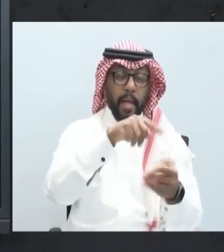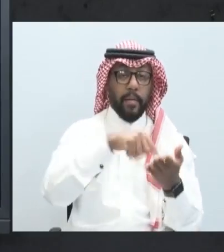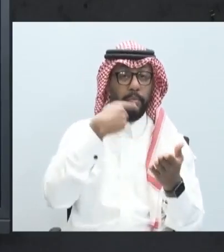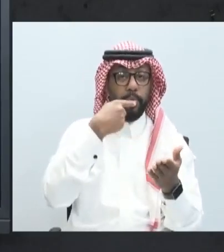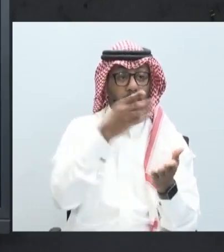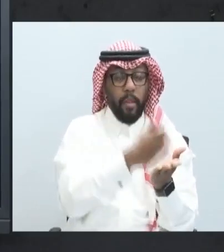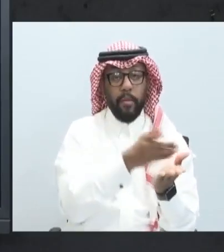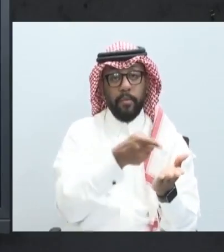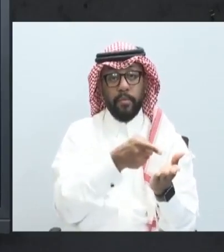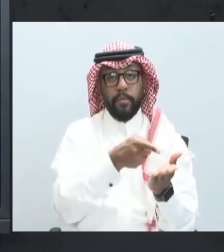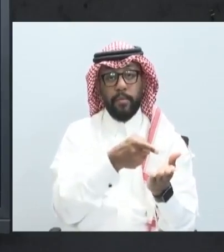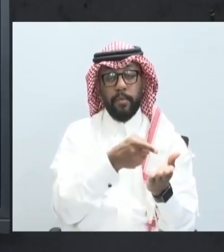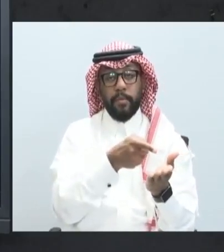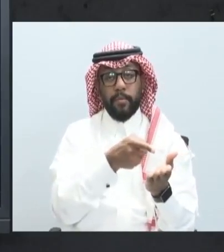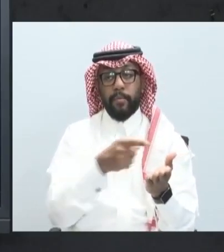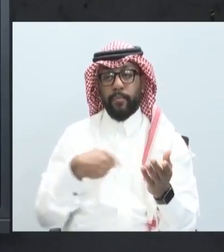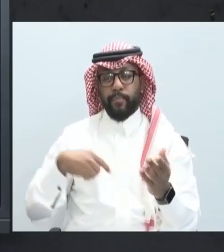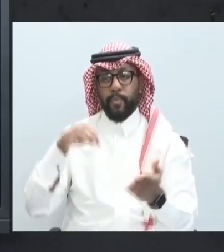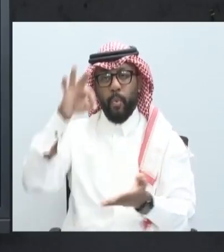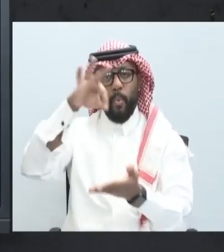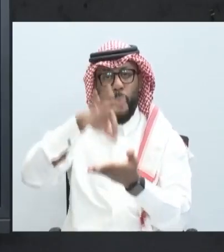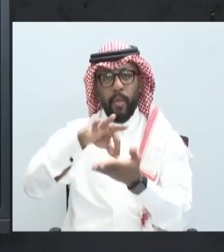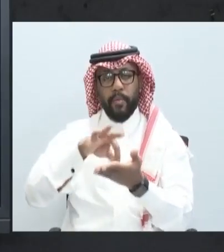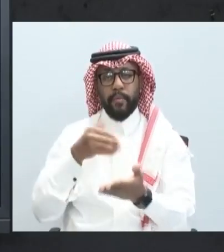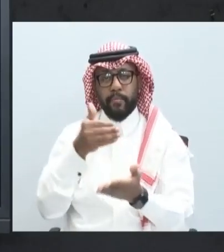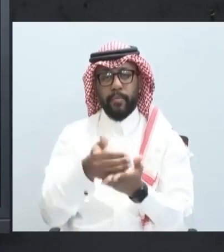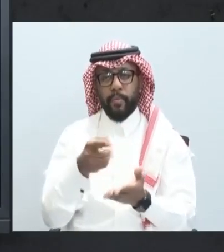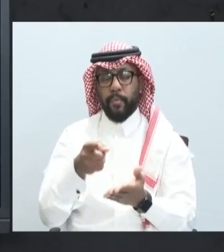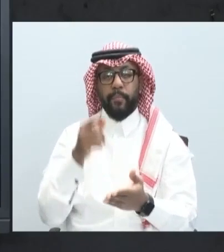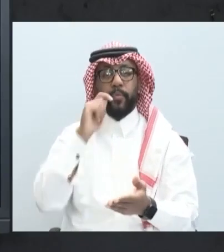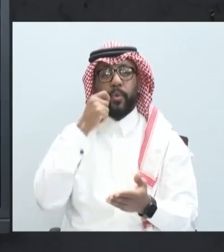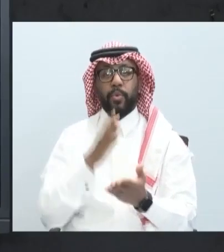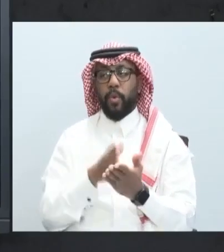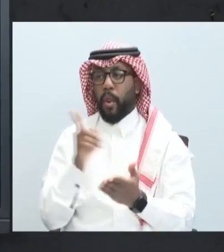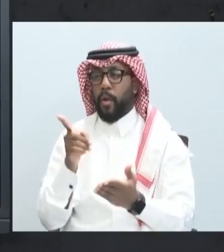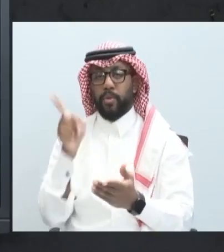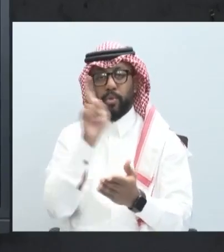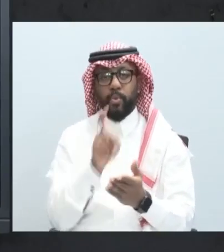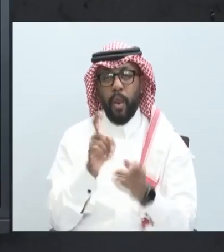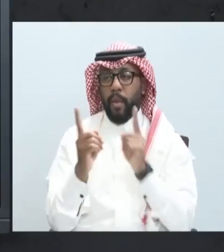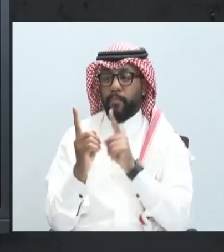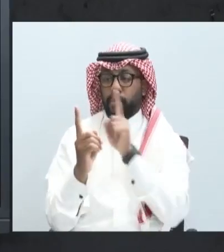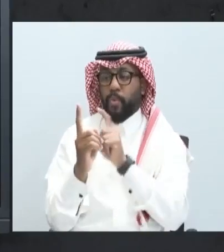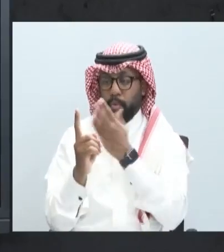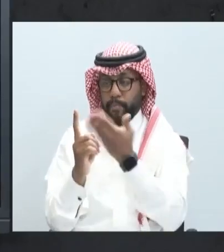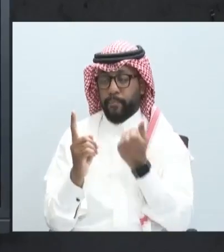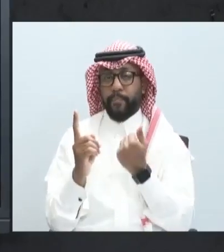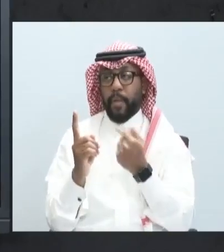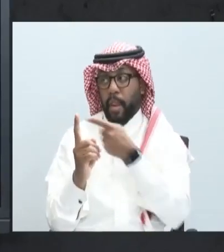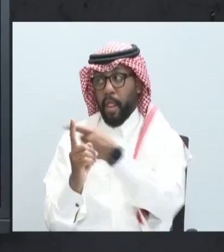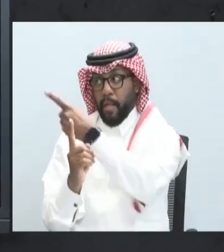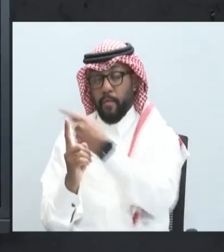وجد شخص في منتصف الطريق تريد ان تعرف مدينه الصادقين ومدينه الكاظمين لا تستطيع الا ان تسال سؤال